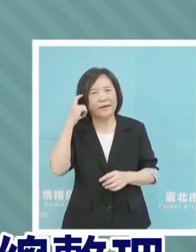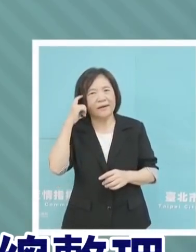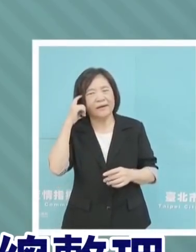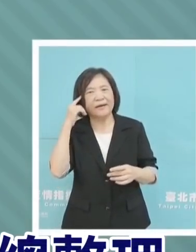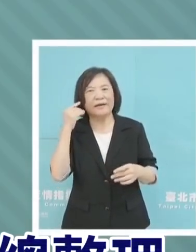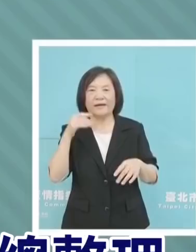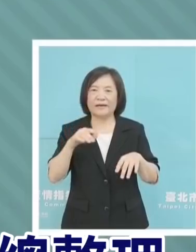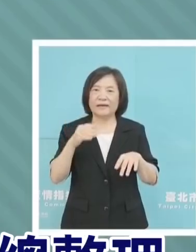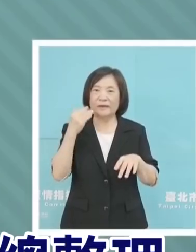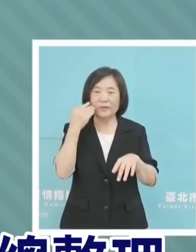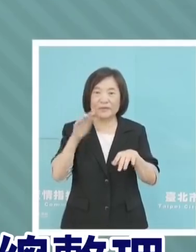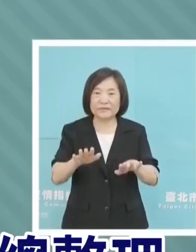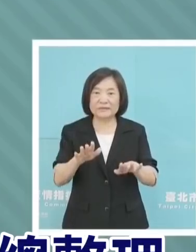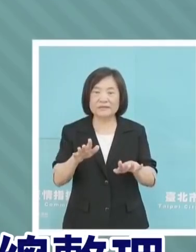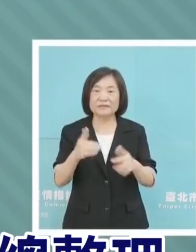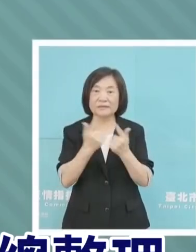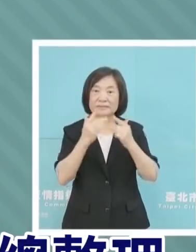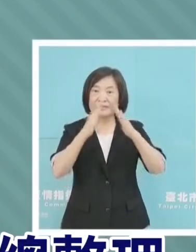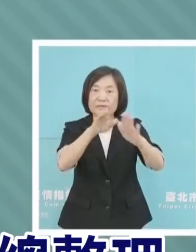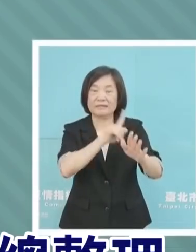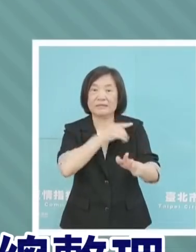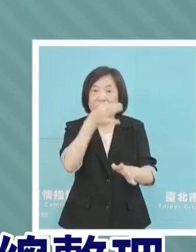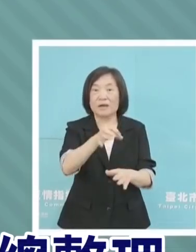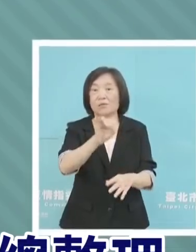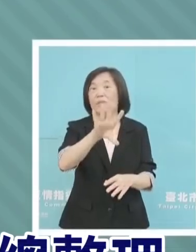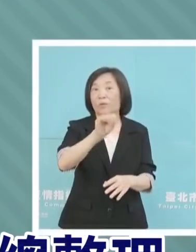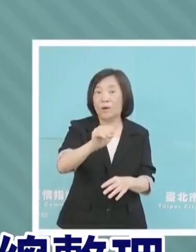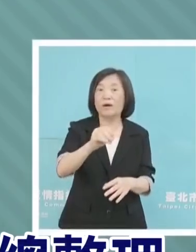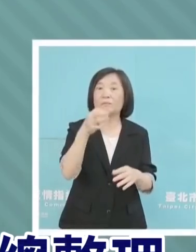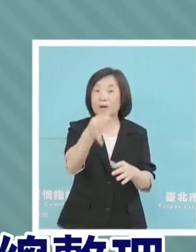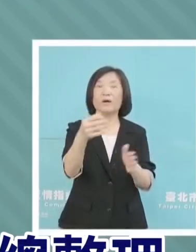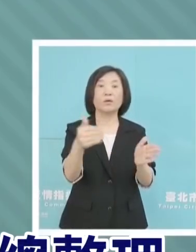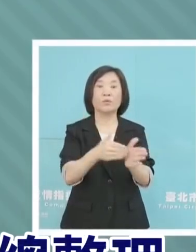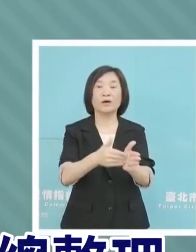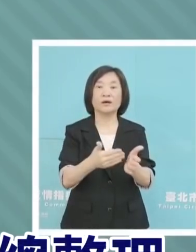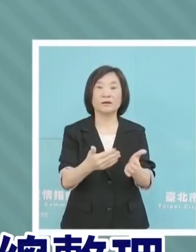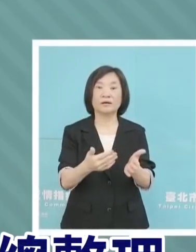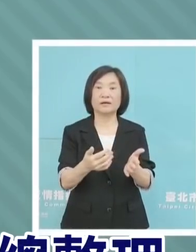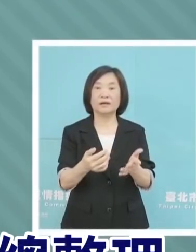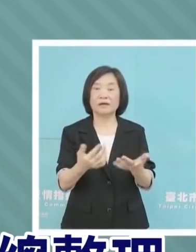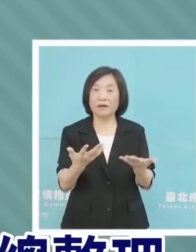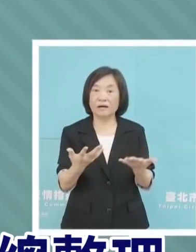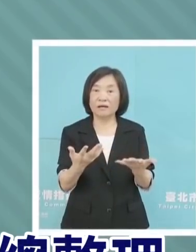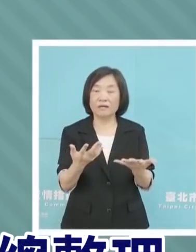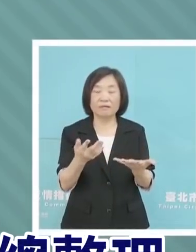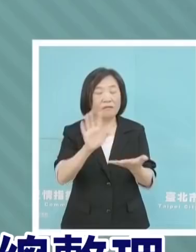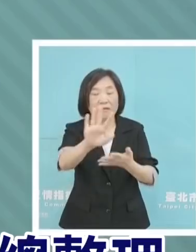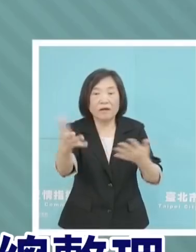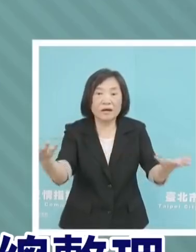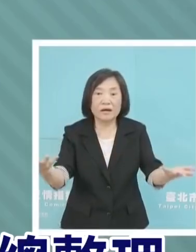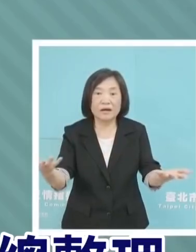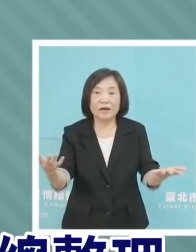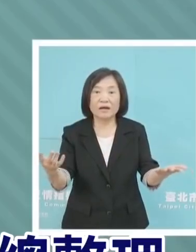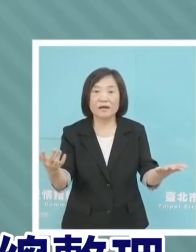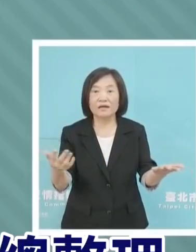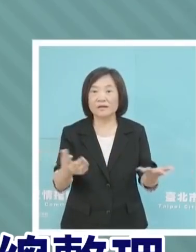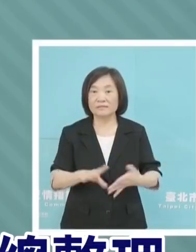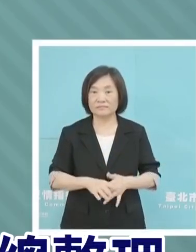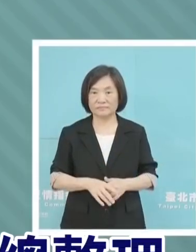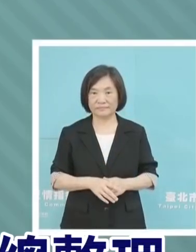这种事情，你知道就算台北市去买了500万剂，你知道那然后呢？那所